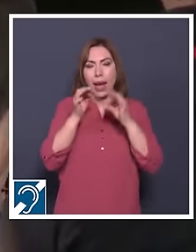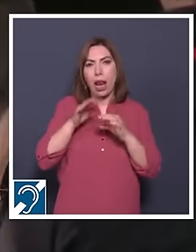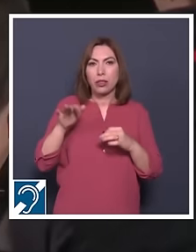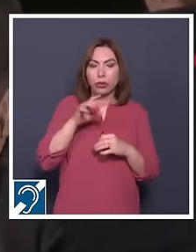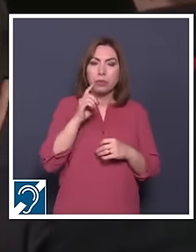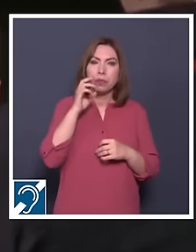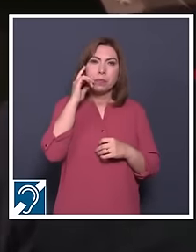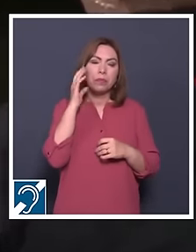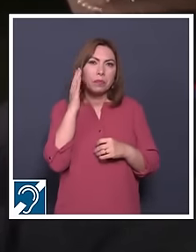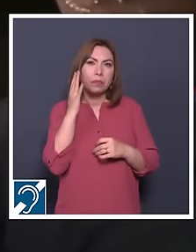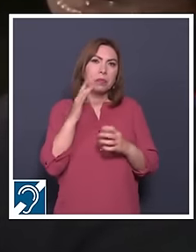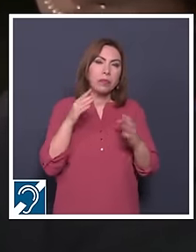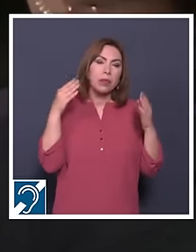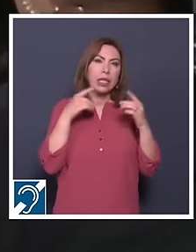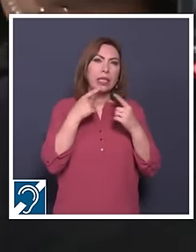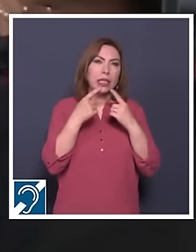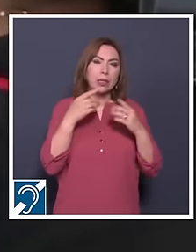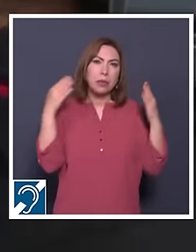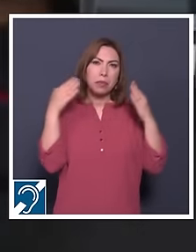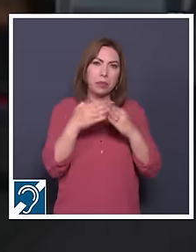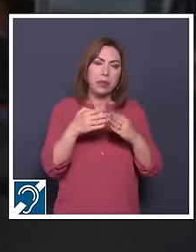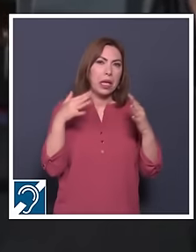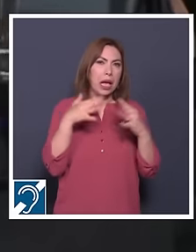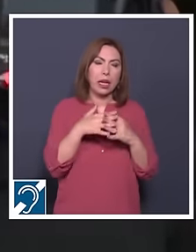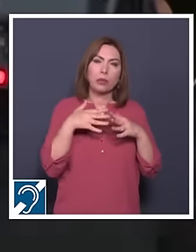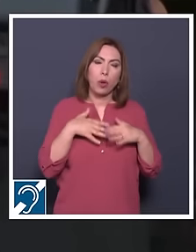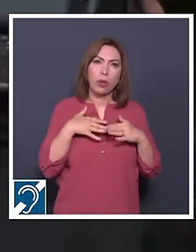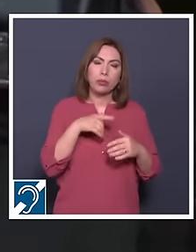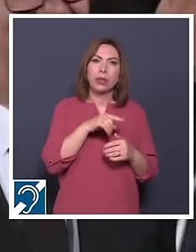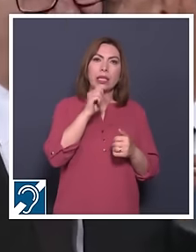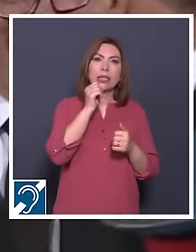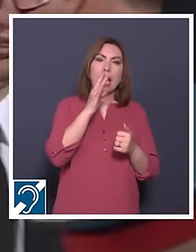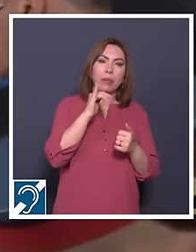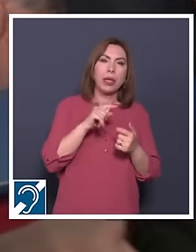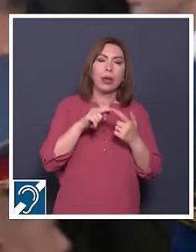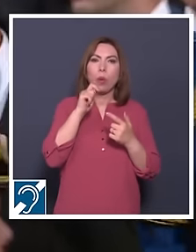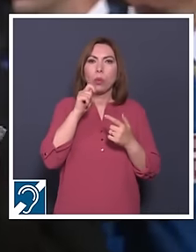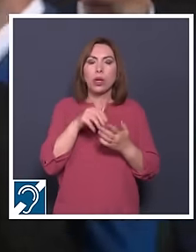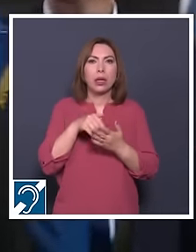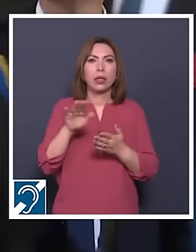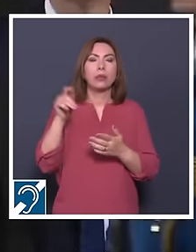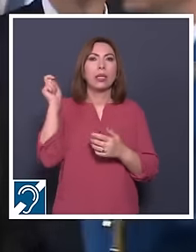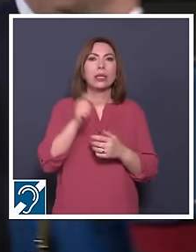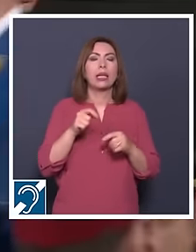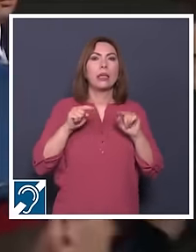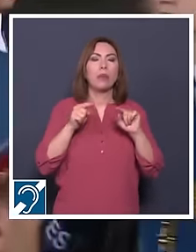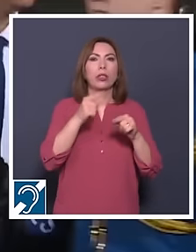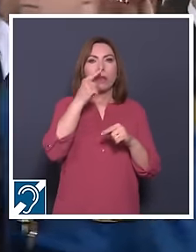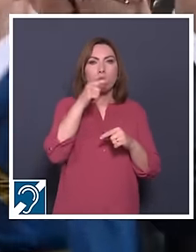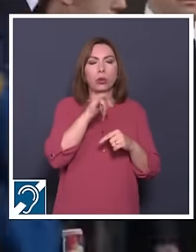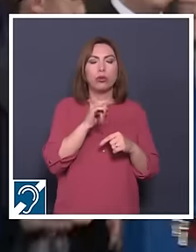îndoiesc însă că discuțiile se vor concentra pe războiul din Ucraina. Atât Serbia, cât și Ungaria au respins sancțiunile împotriva Rusiei